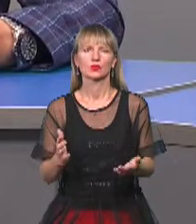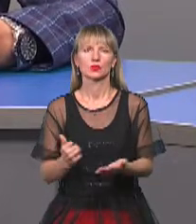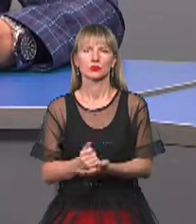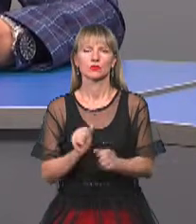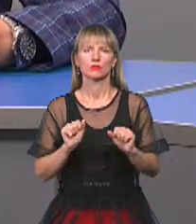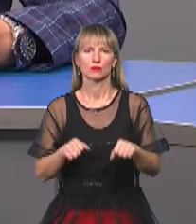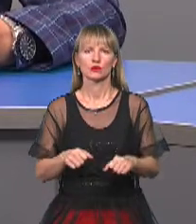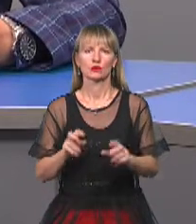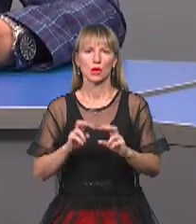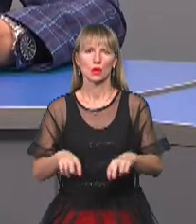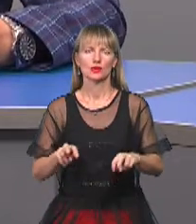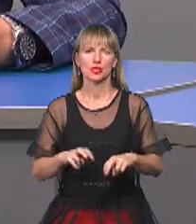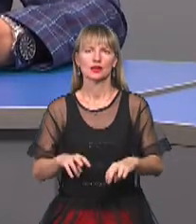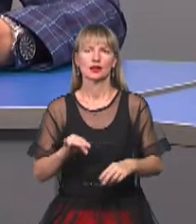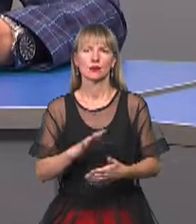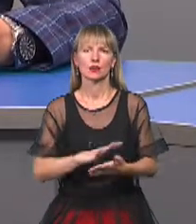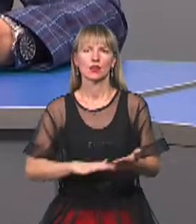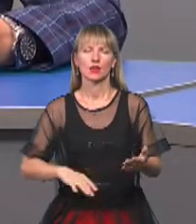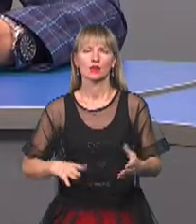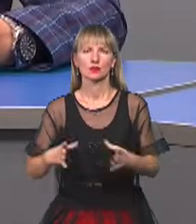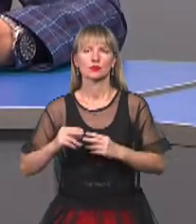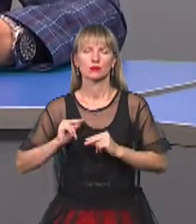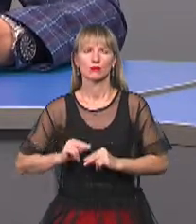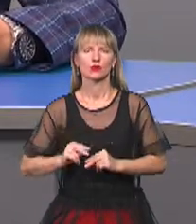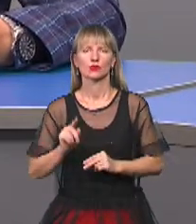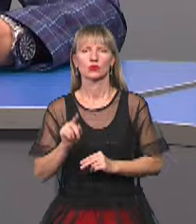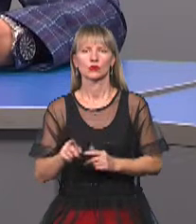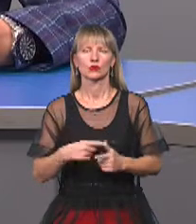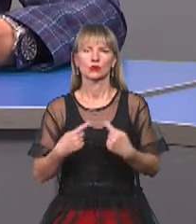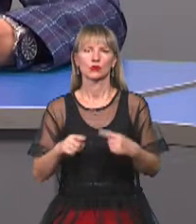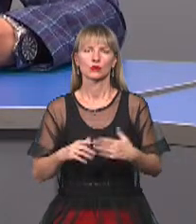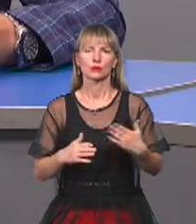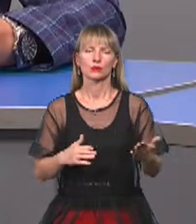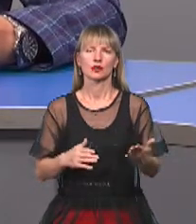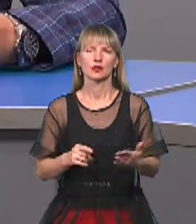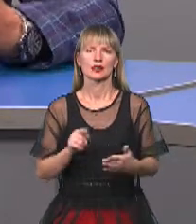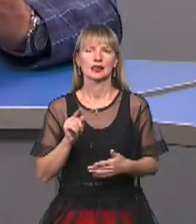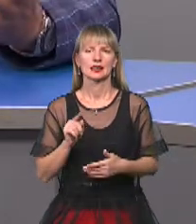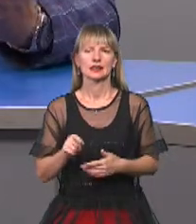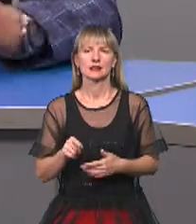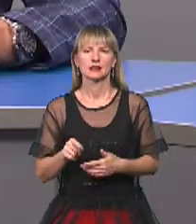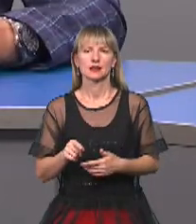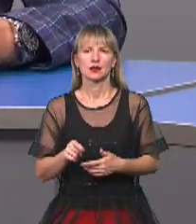успішно, ми можемо розглядати і подальшу співпрацю у той чи інший бік